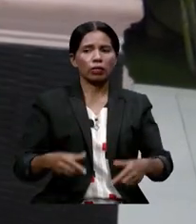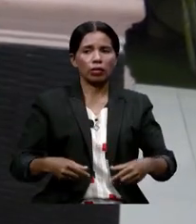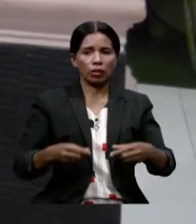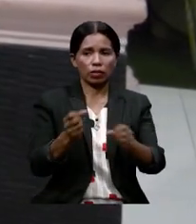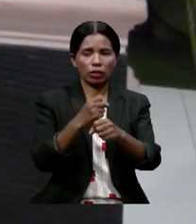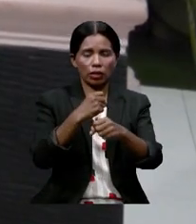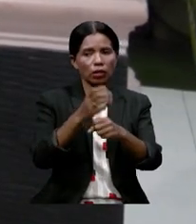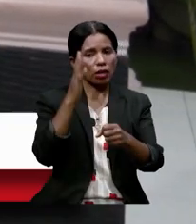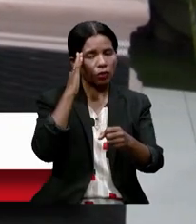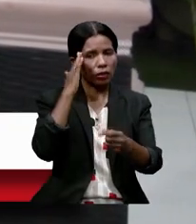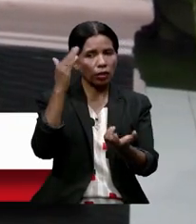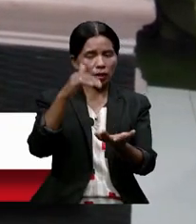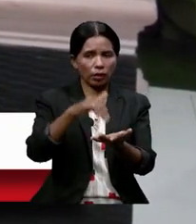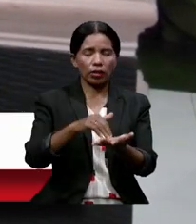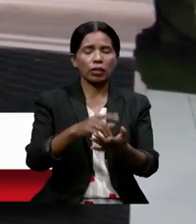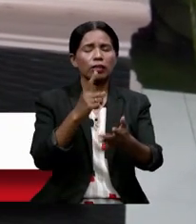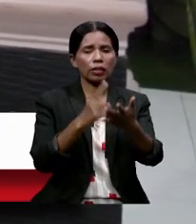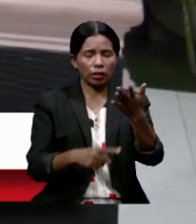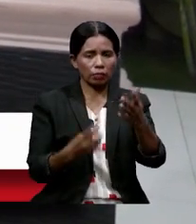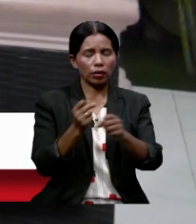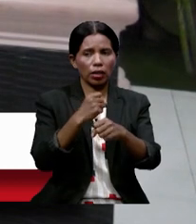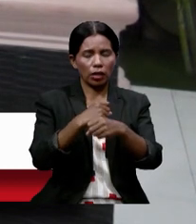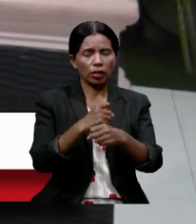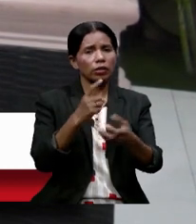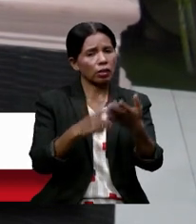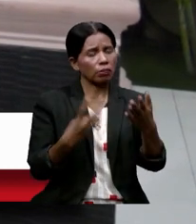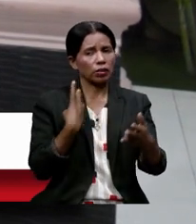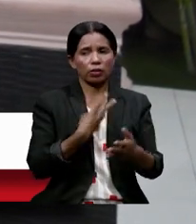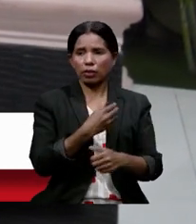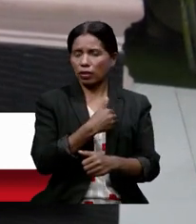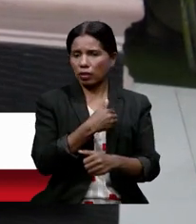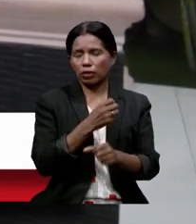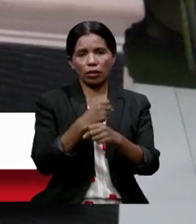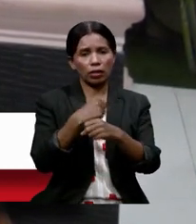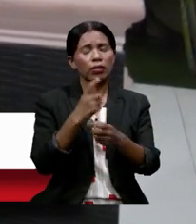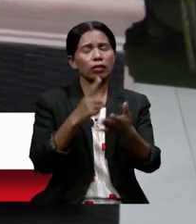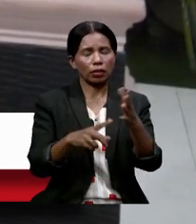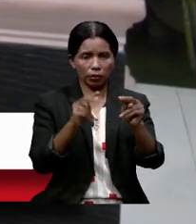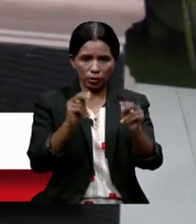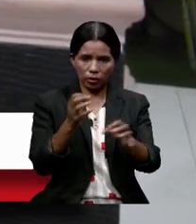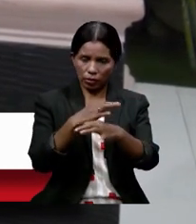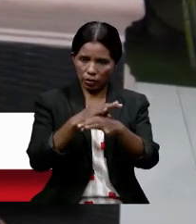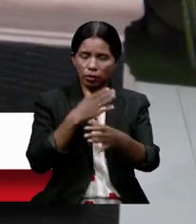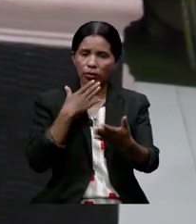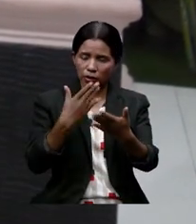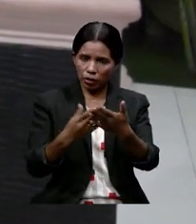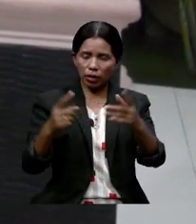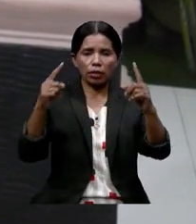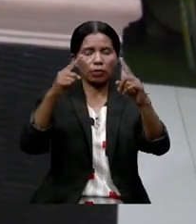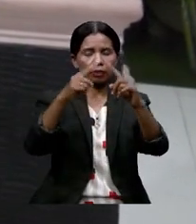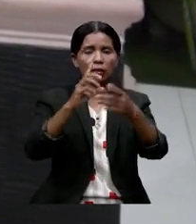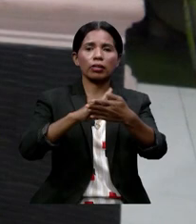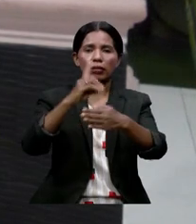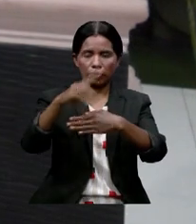halo reflexaun. Sera me tahalo tiona, sera me tirao kalo, Isera met persi hadiah para talo dia kliu, kliu batu zvolo te raida ne.